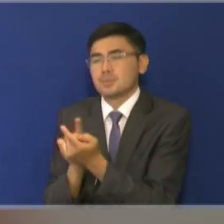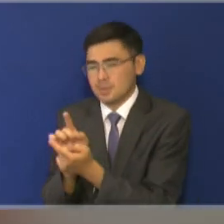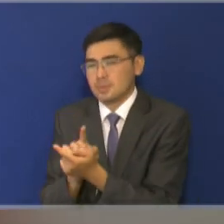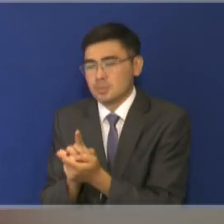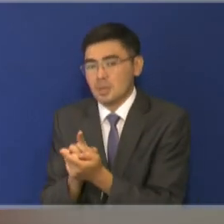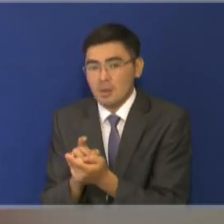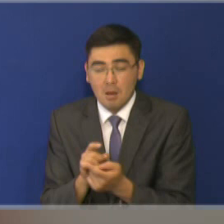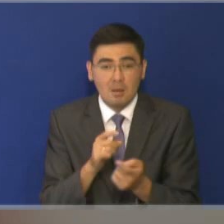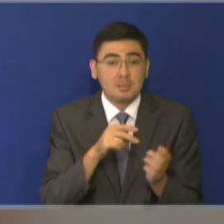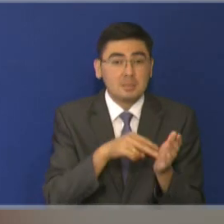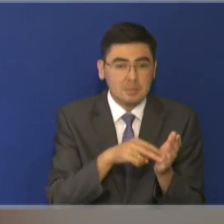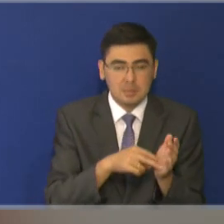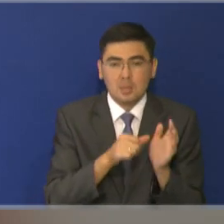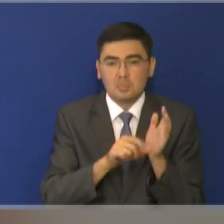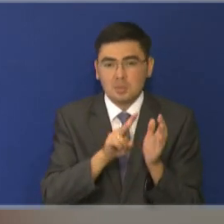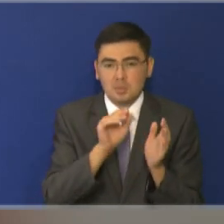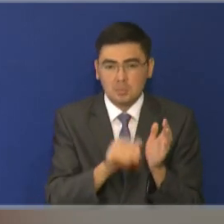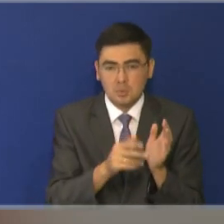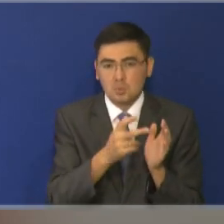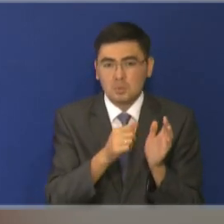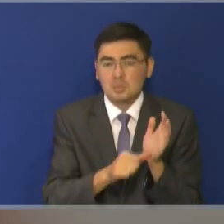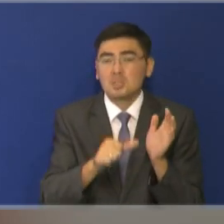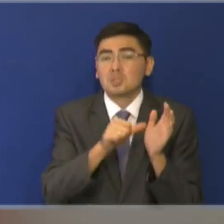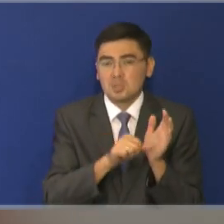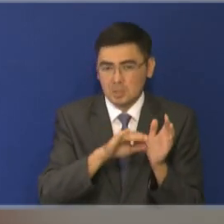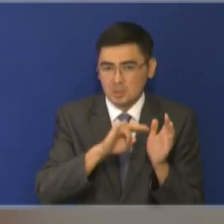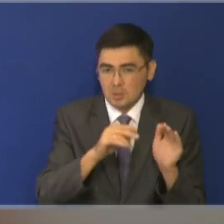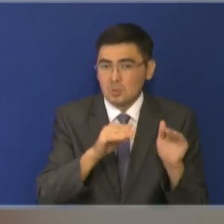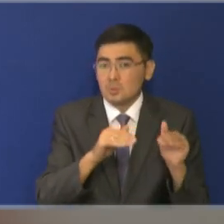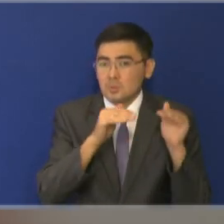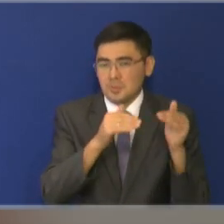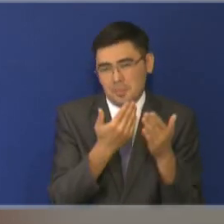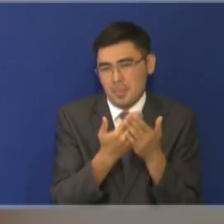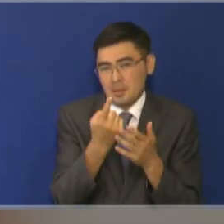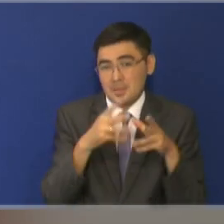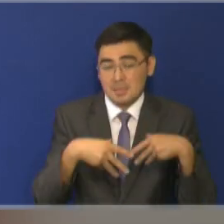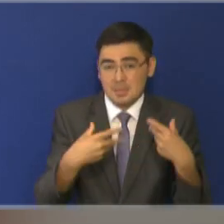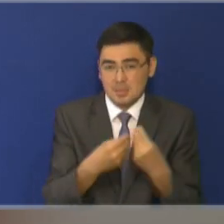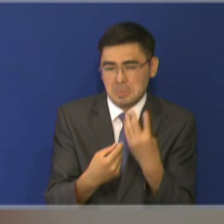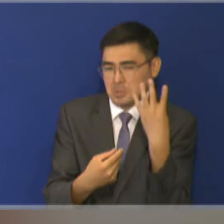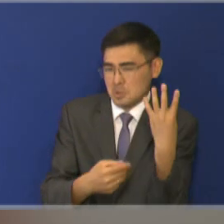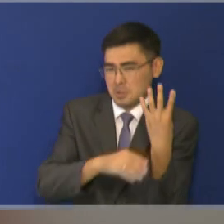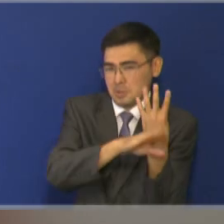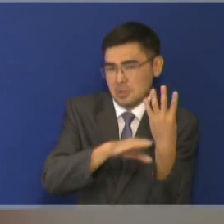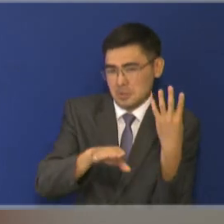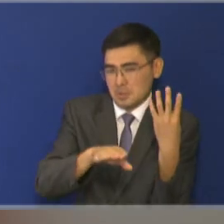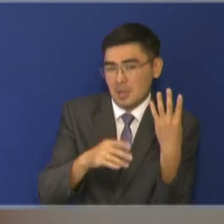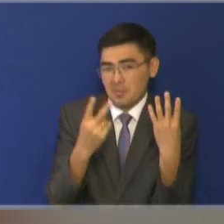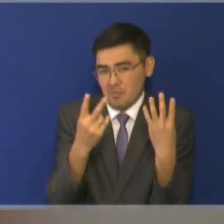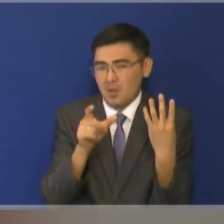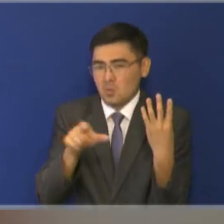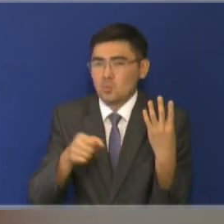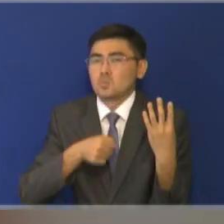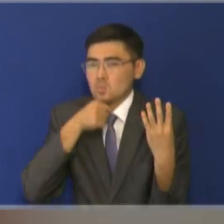сай аталмыш сома 62366 теңгеге артты. Мысалы, сіздің көп балалы отбасыңыз 4 баламен 2 ересек адамнан тұрады